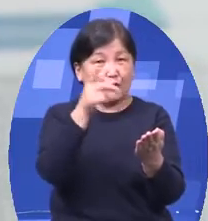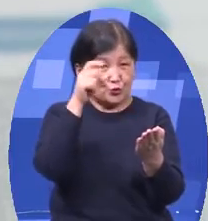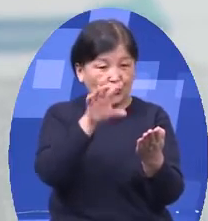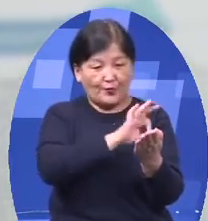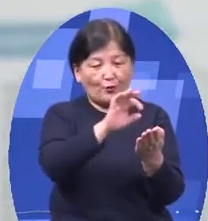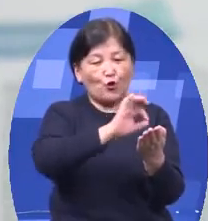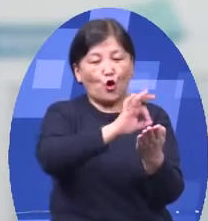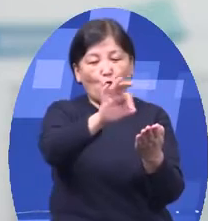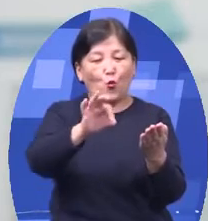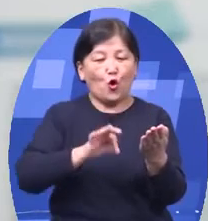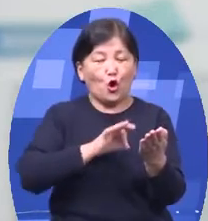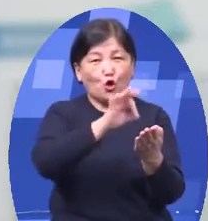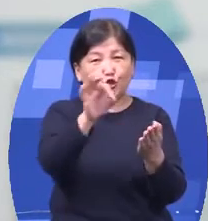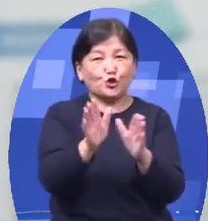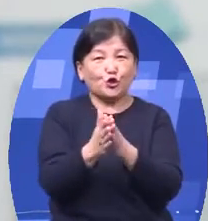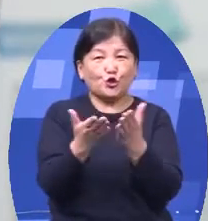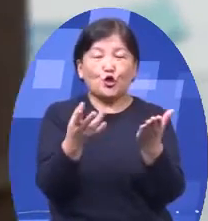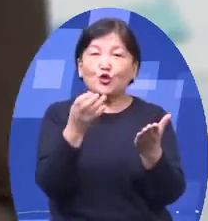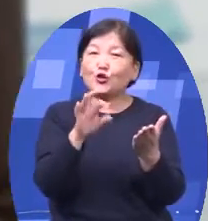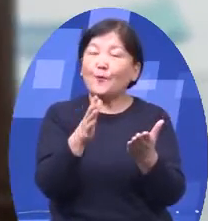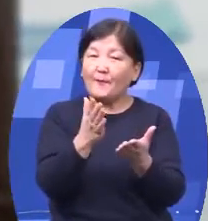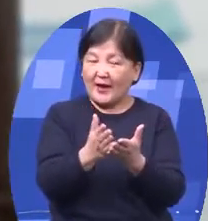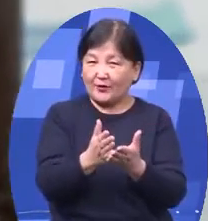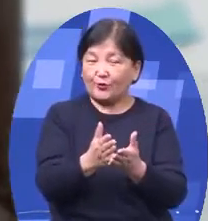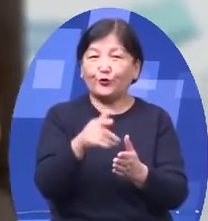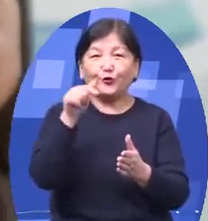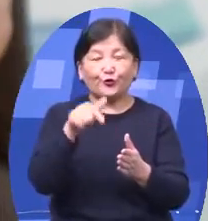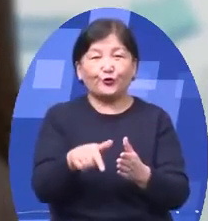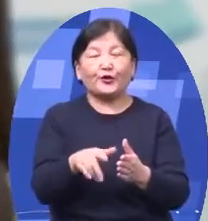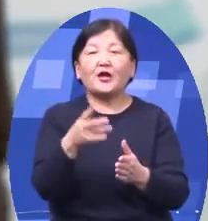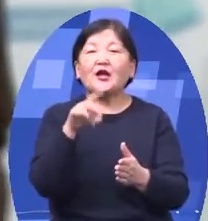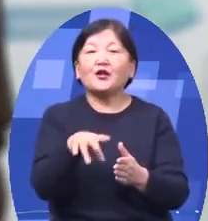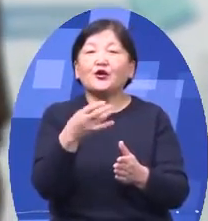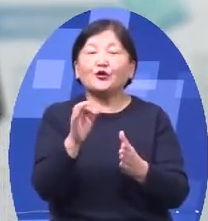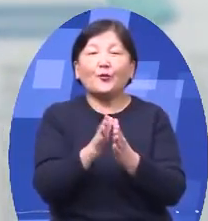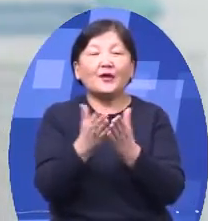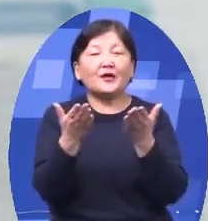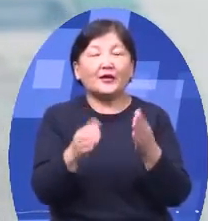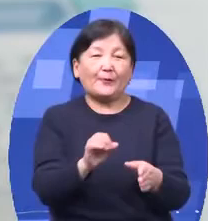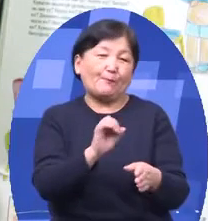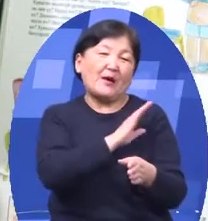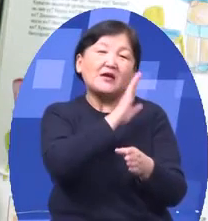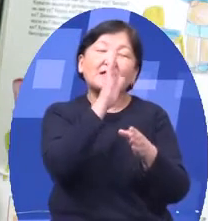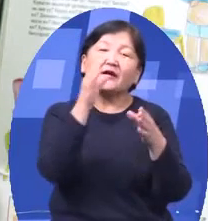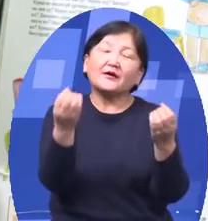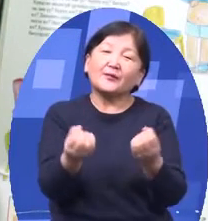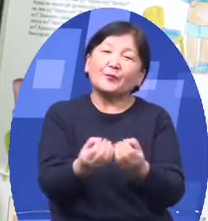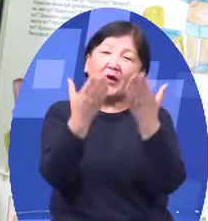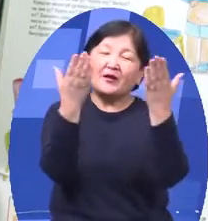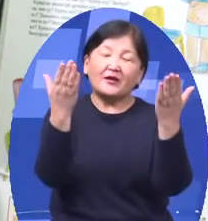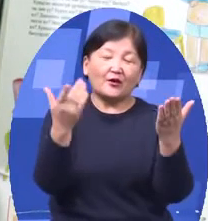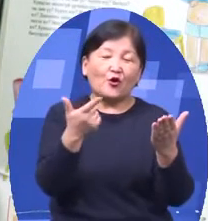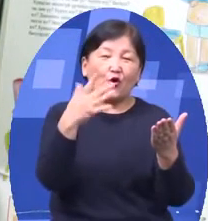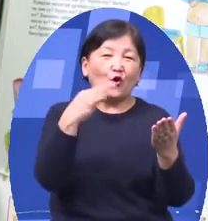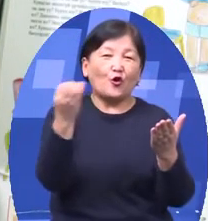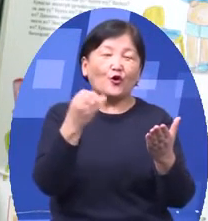Юуруусо зураг байхгүй нь хов хоосон ном байна шүү дээ. Тэгвэл бүгдээрээ өнөөдөр энэ номыг баялаг нам болгож бүтээцгээе.